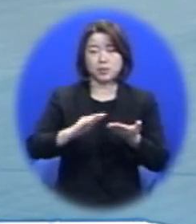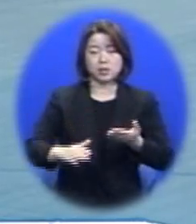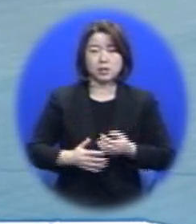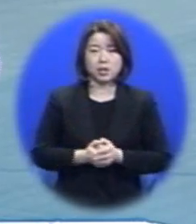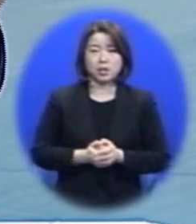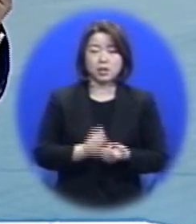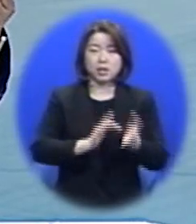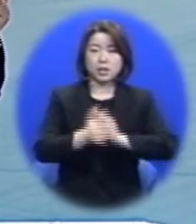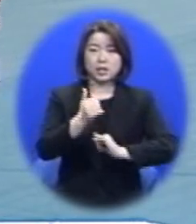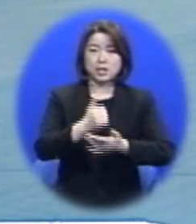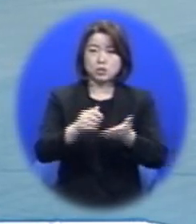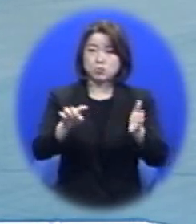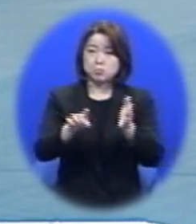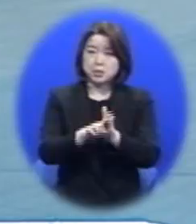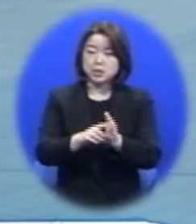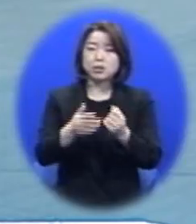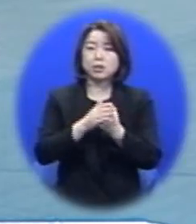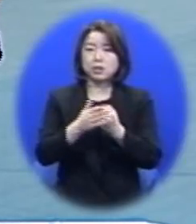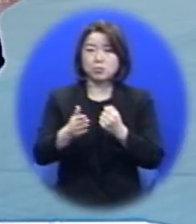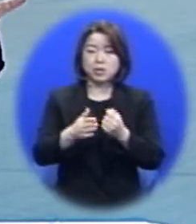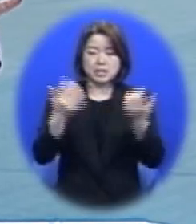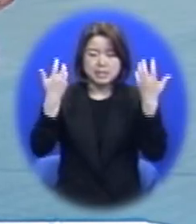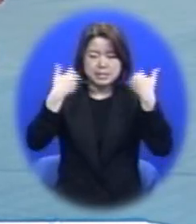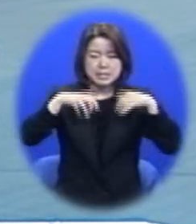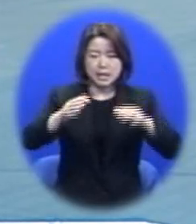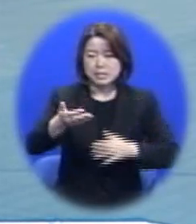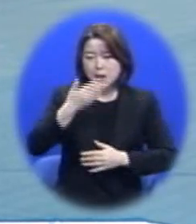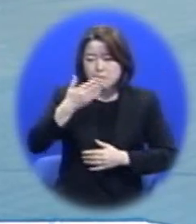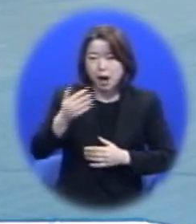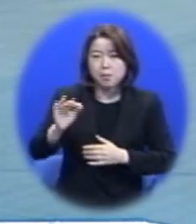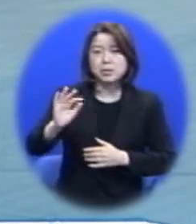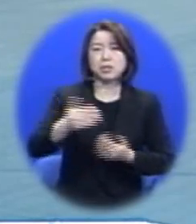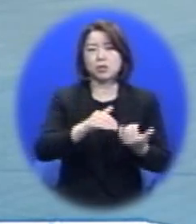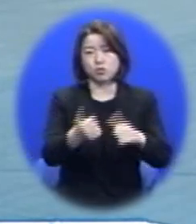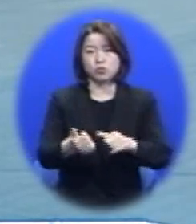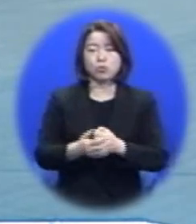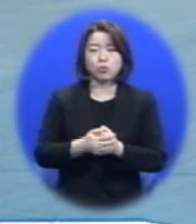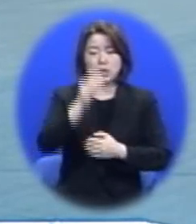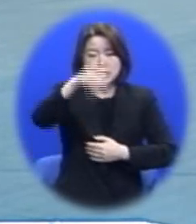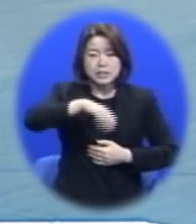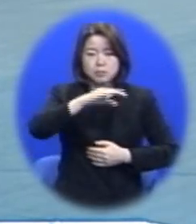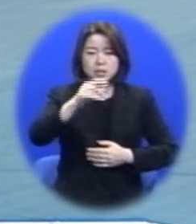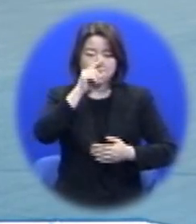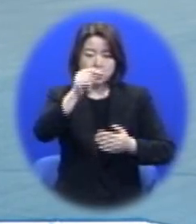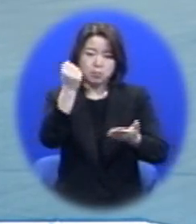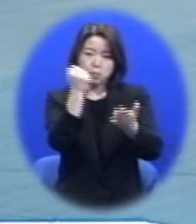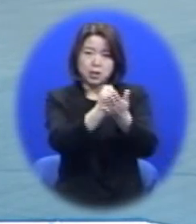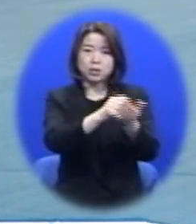예수님을 믿는다는 것 때문에 사자밥이 되고 십자가에서 못 박혀 죽고